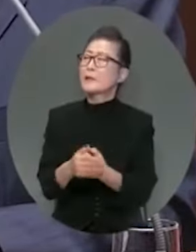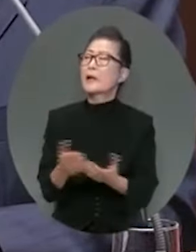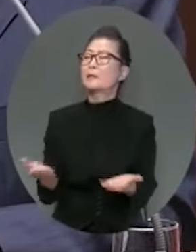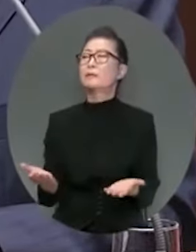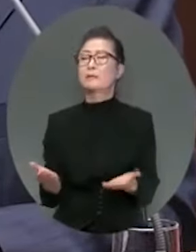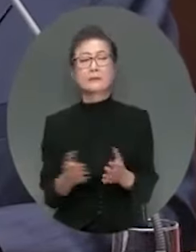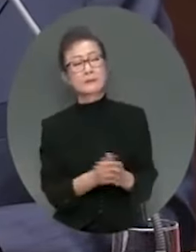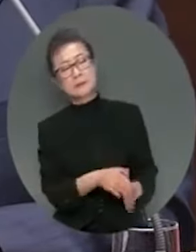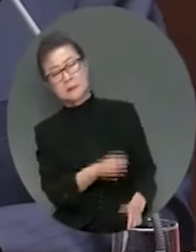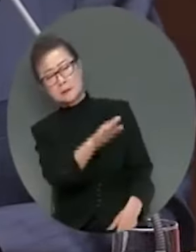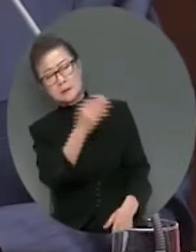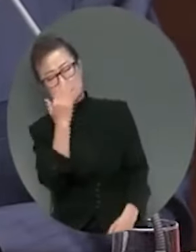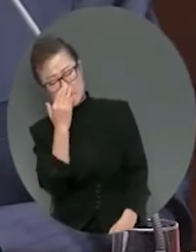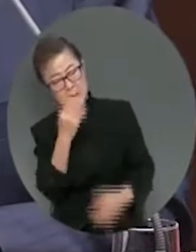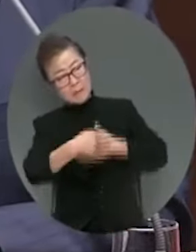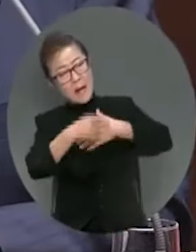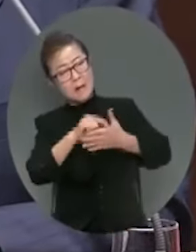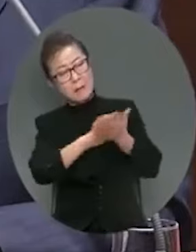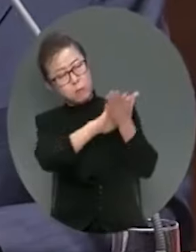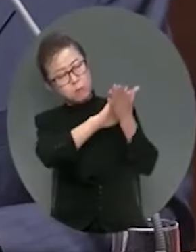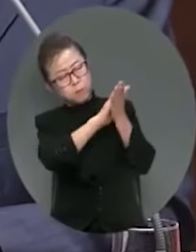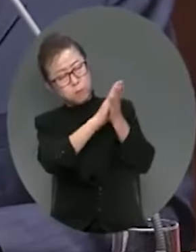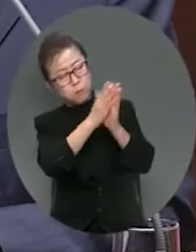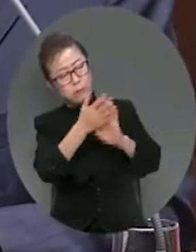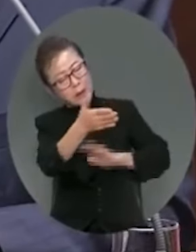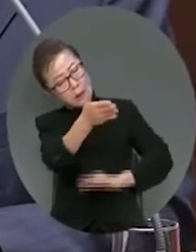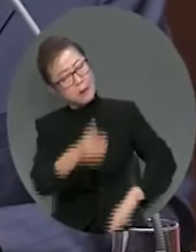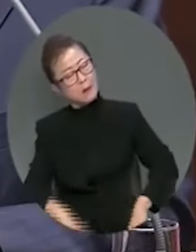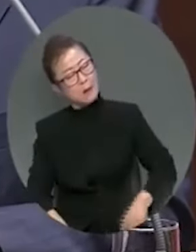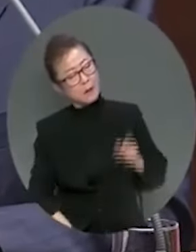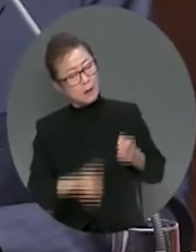총리가 그렇게 변했기 때문에